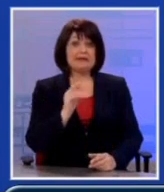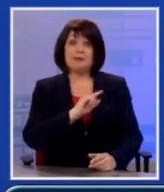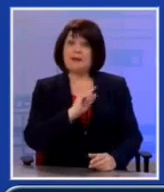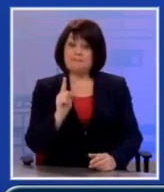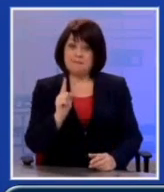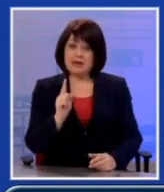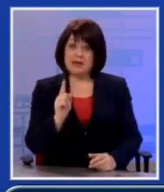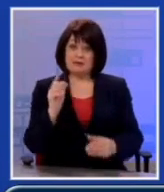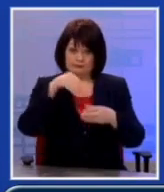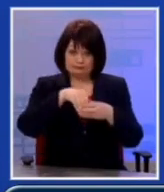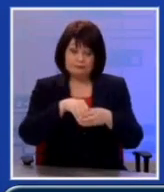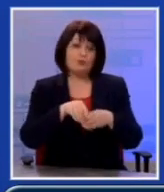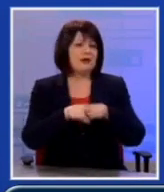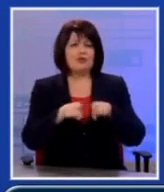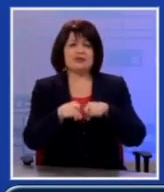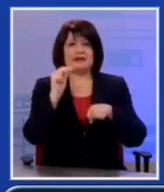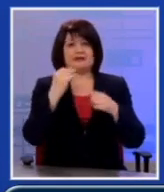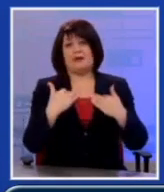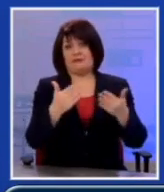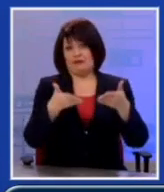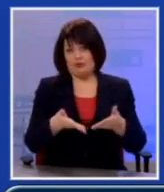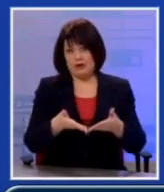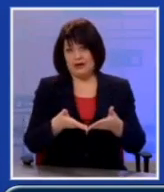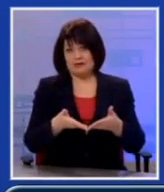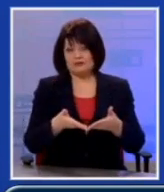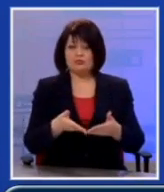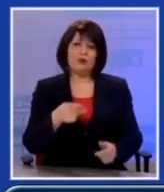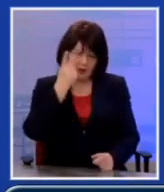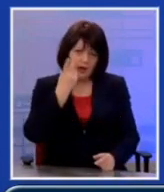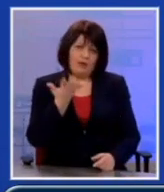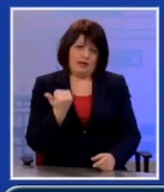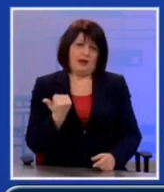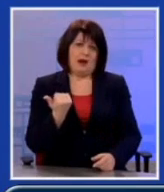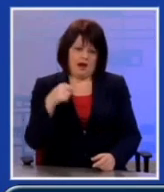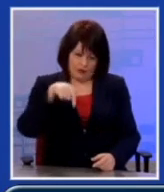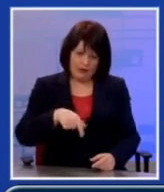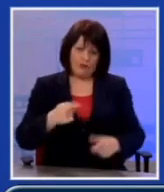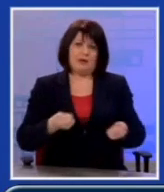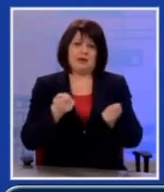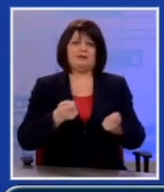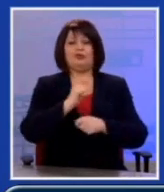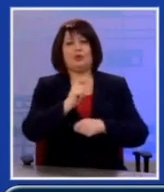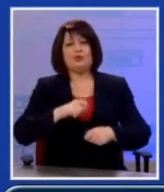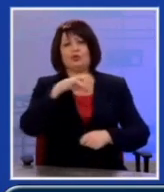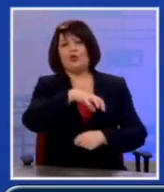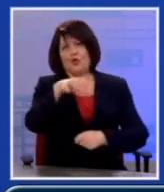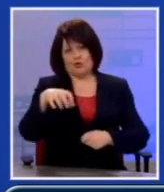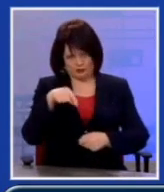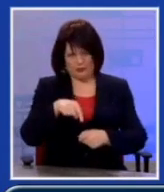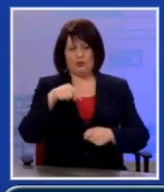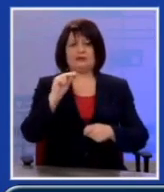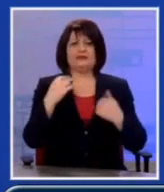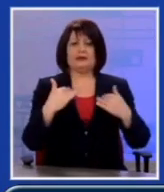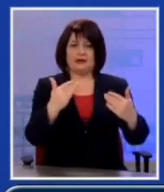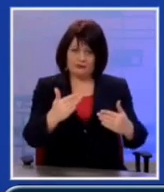κοινοβουλευτικούς παράγοντες, μη δικαιούμενους να χρησιμοποιούν κοινοβουλευτικούς χώρους,